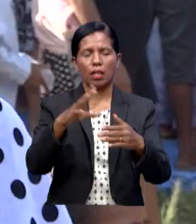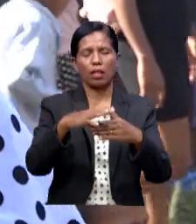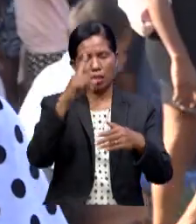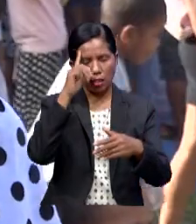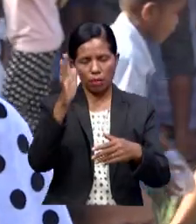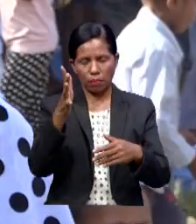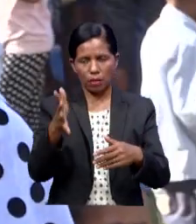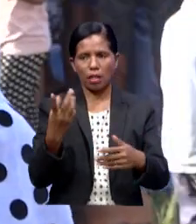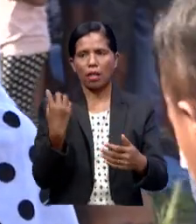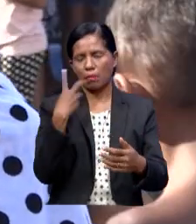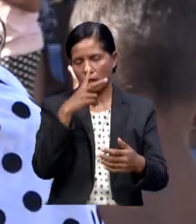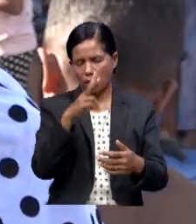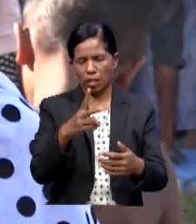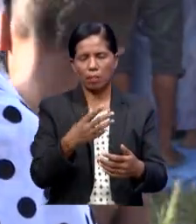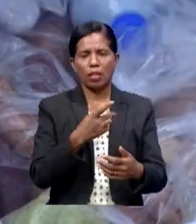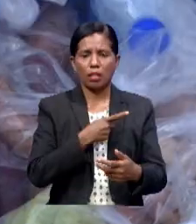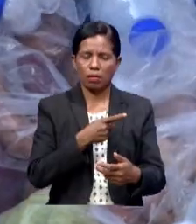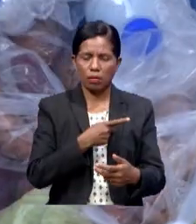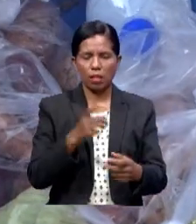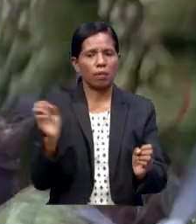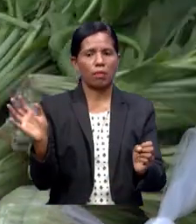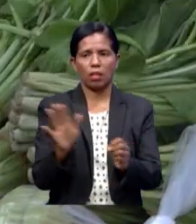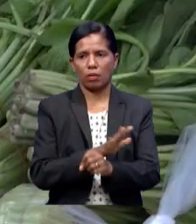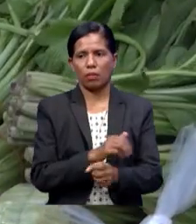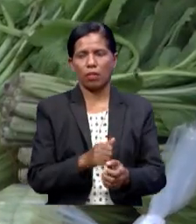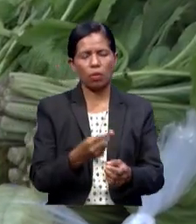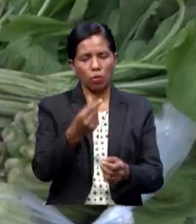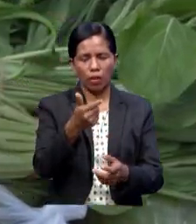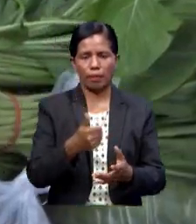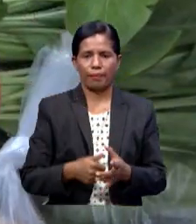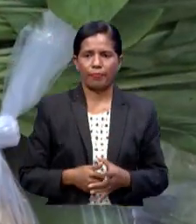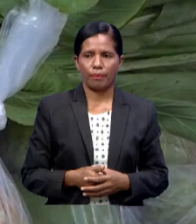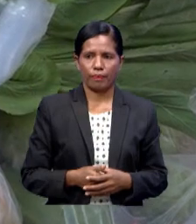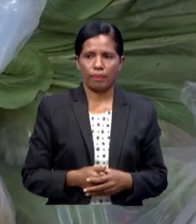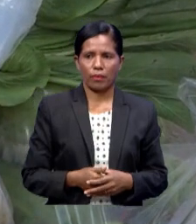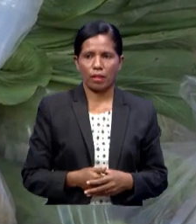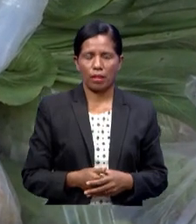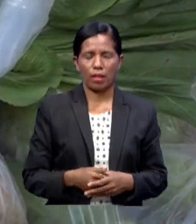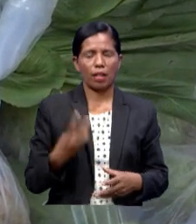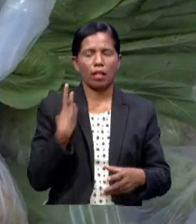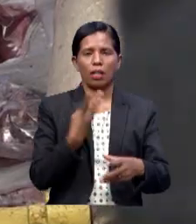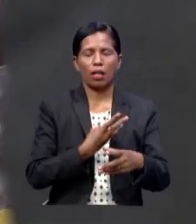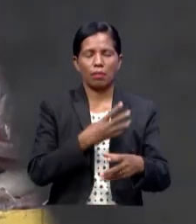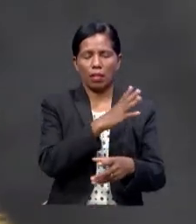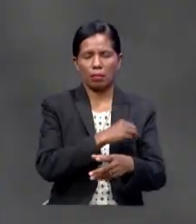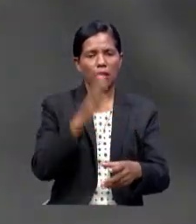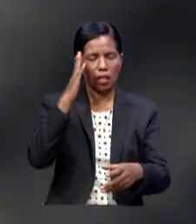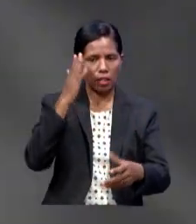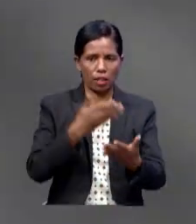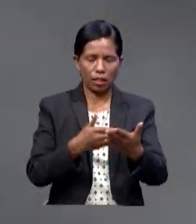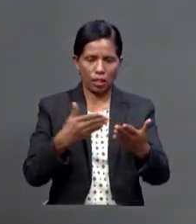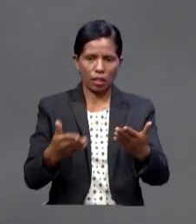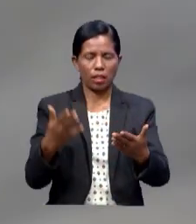me sesang ne ami hari ami larang mora tetewis tambah lato tambah ami nemos ibu rumah tangga ya dona de kaza ami hati ini helah sang ni